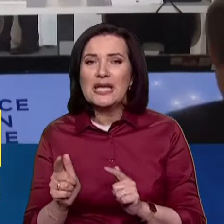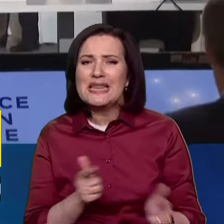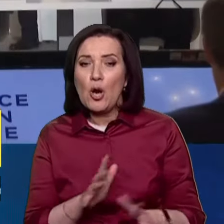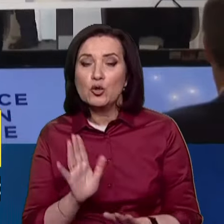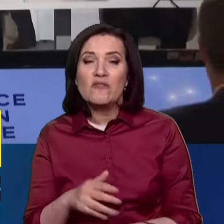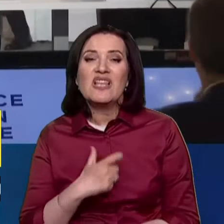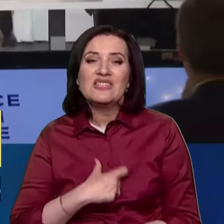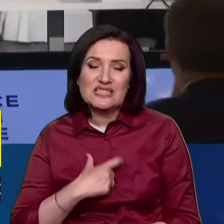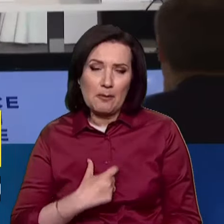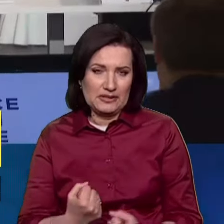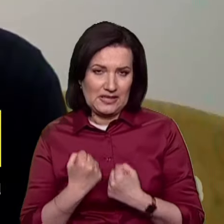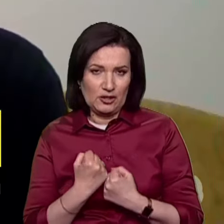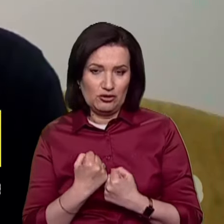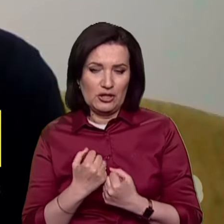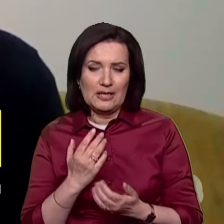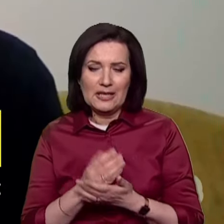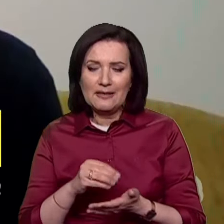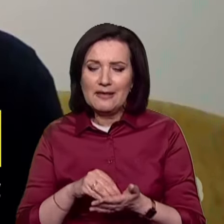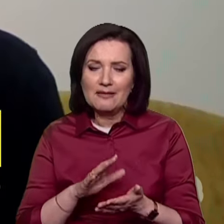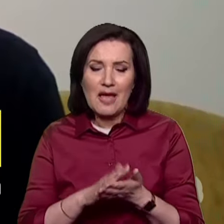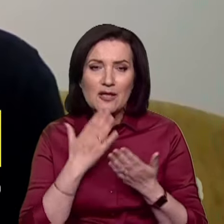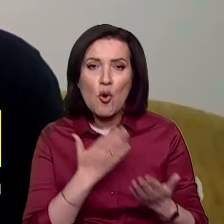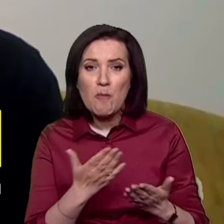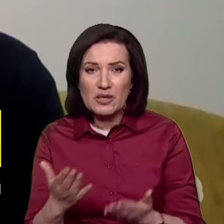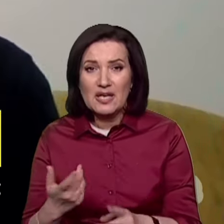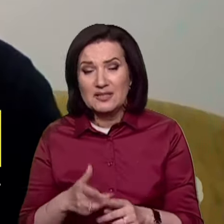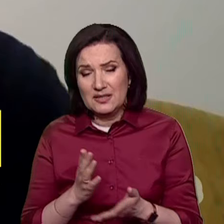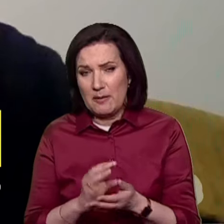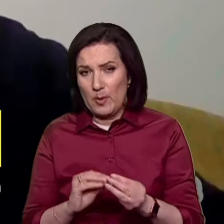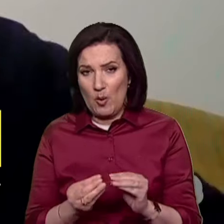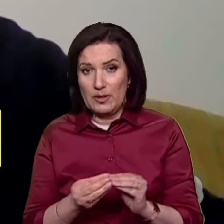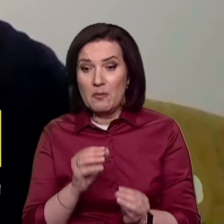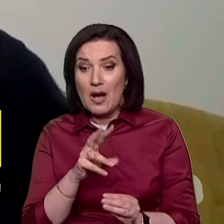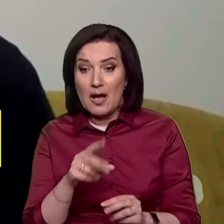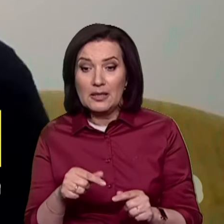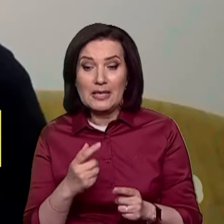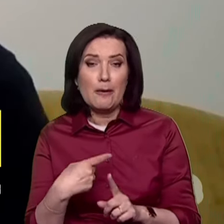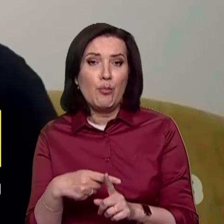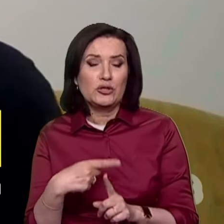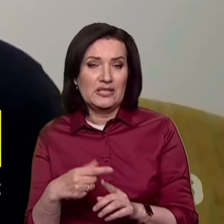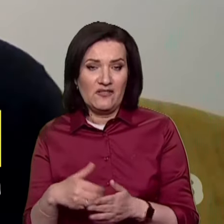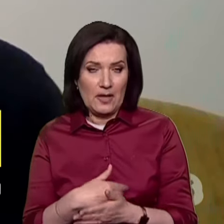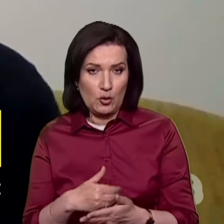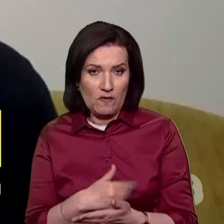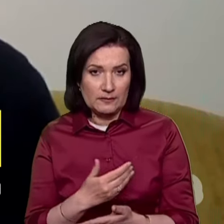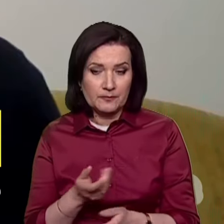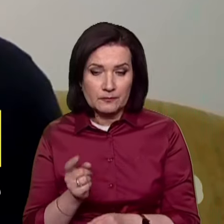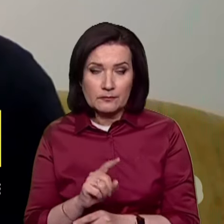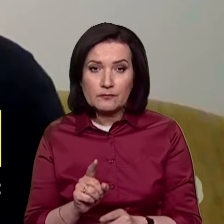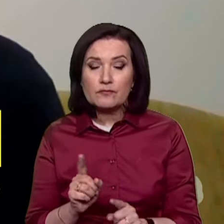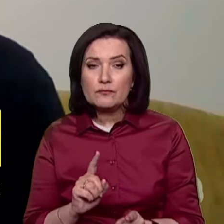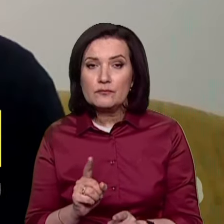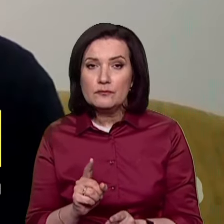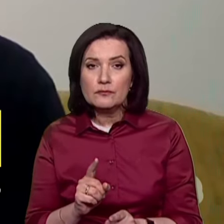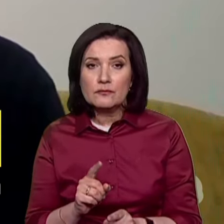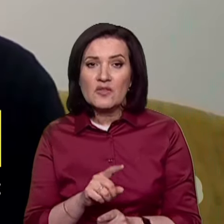себе захищати. Є дані соціологічних опитувань, це є проблемою. Але тут є позитивна новина в тому сенсі,